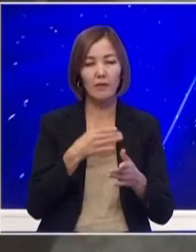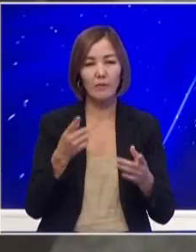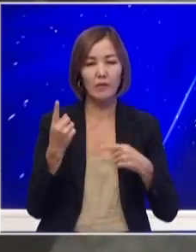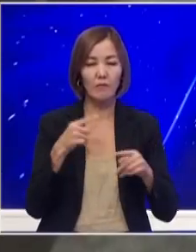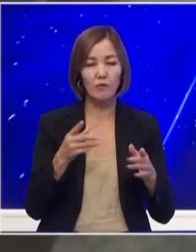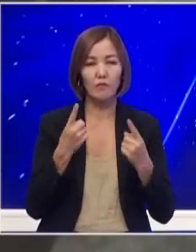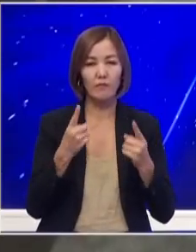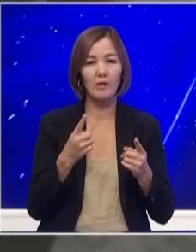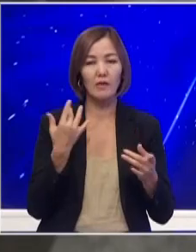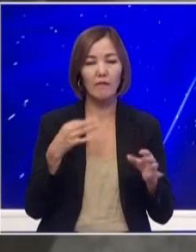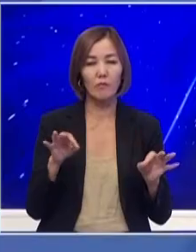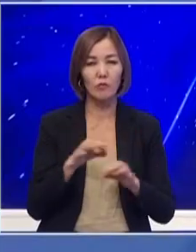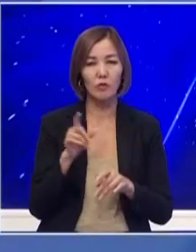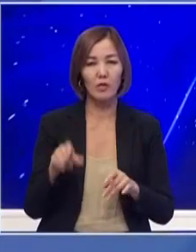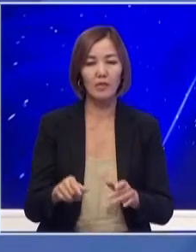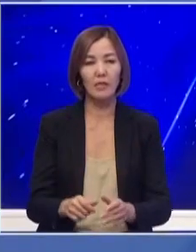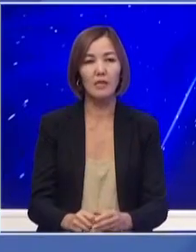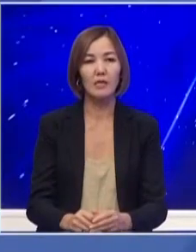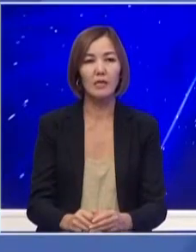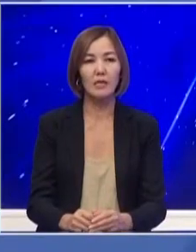творчестве великого музыканта.